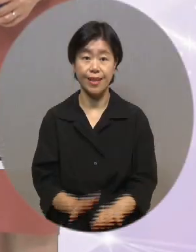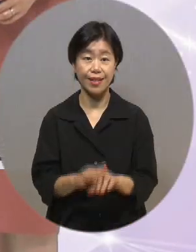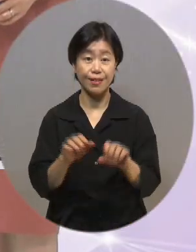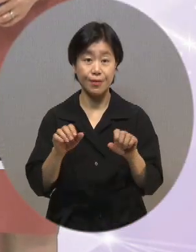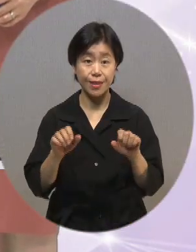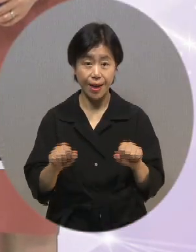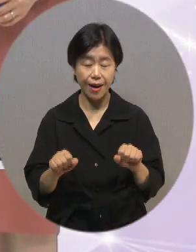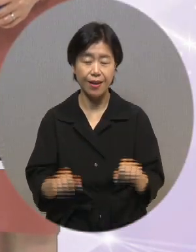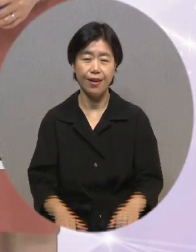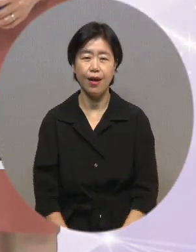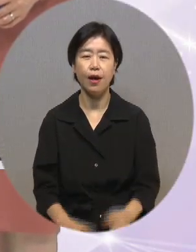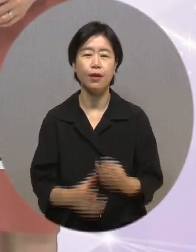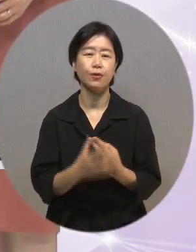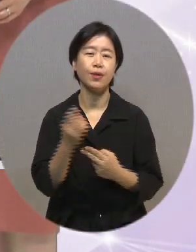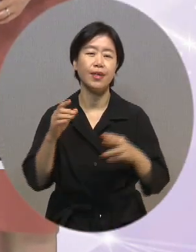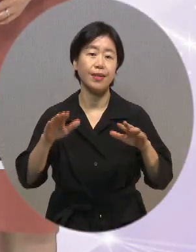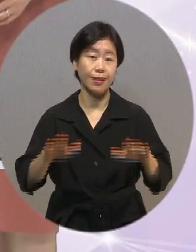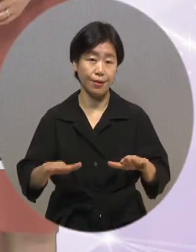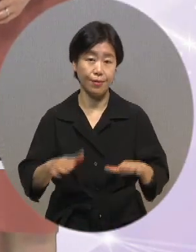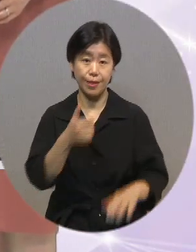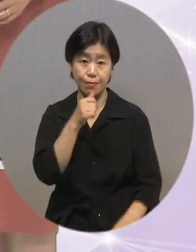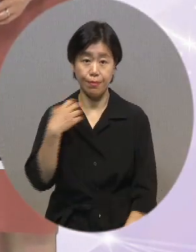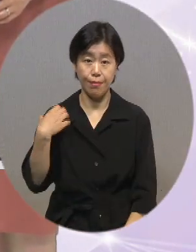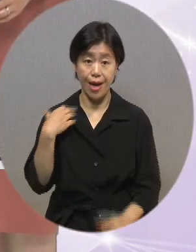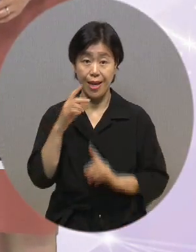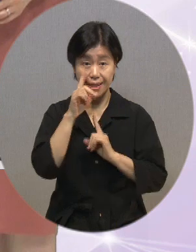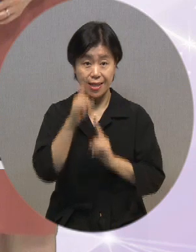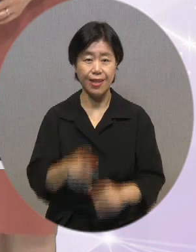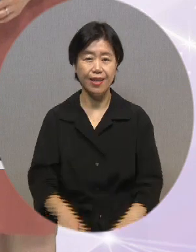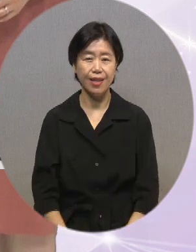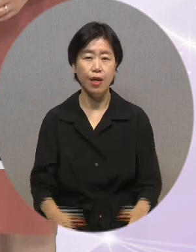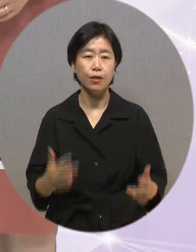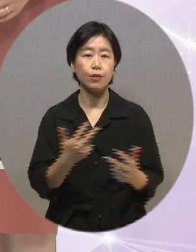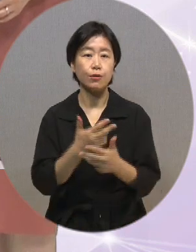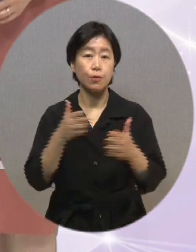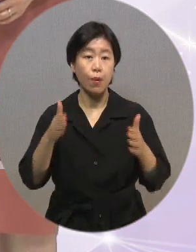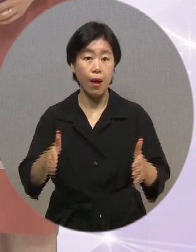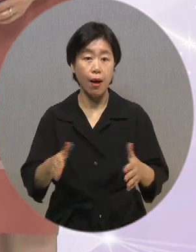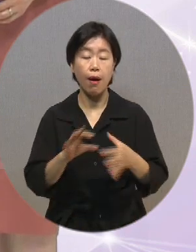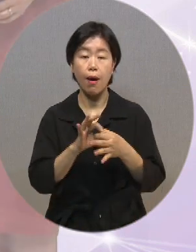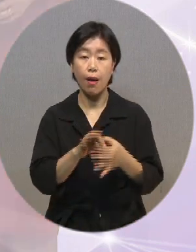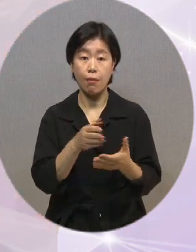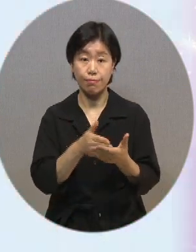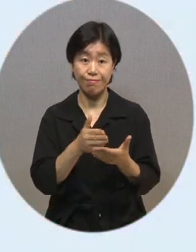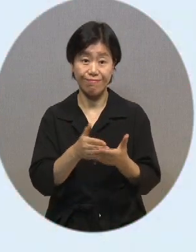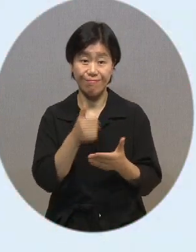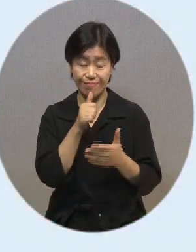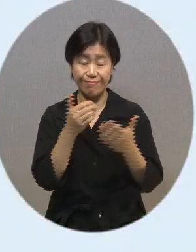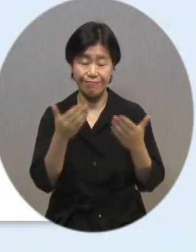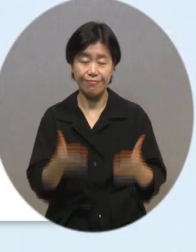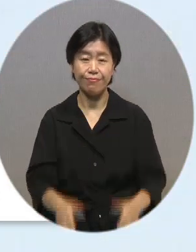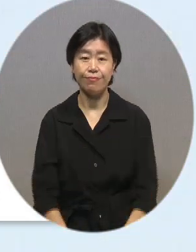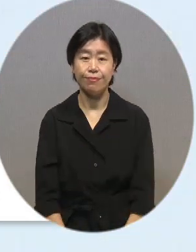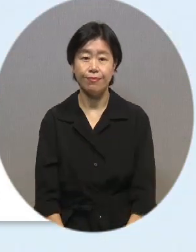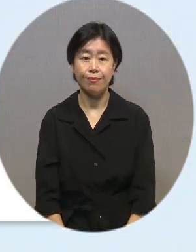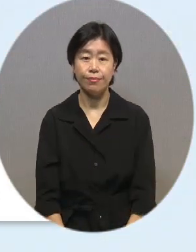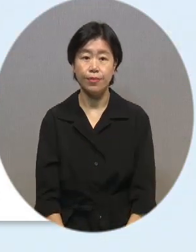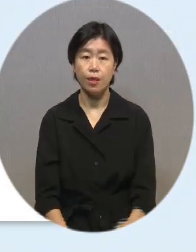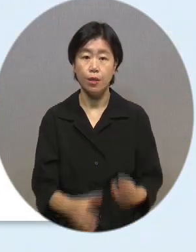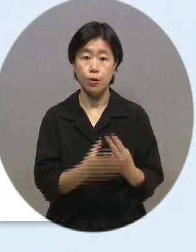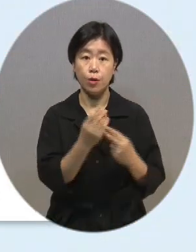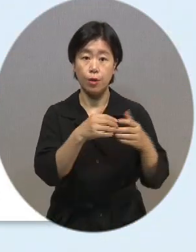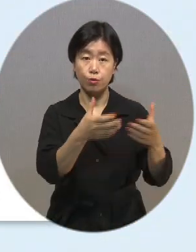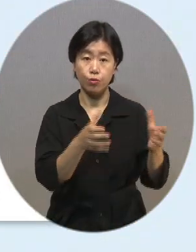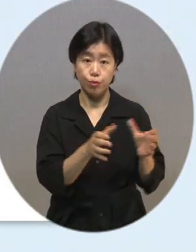안녕하십니까. 통일나우의 이영아입니다. 한 주간의 통일 소식 브리핑에서 전해드립니다. 통일부는 지난